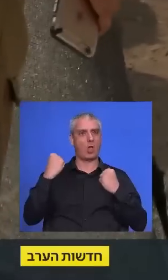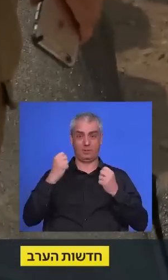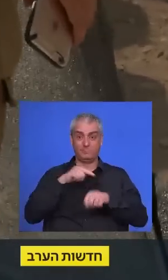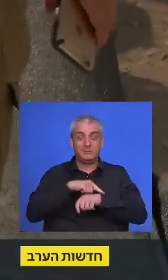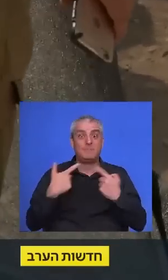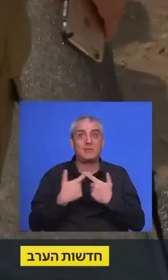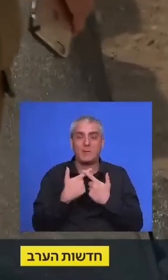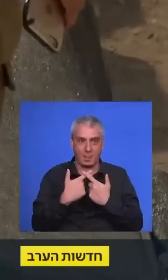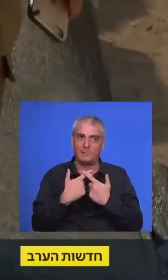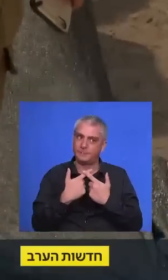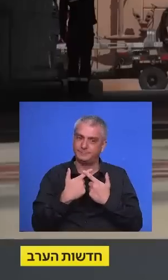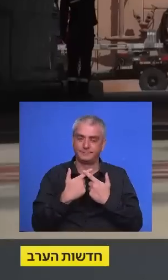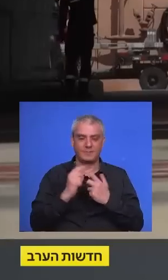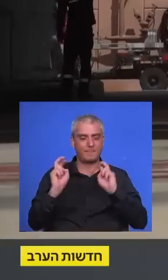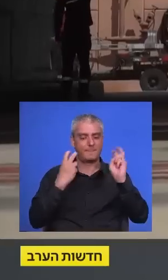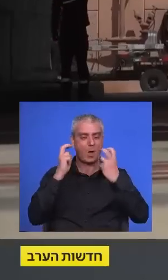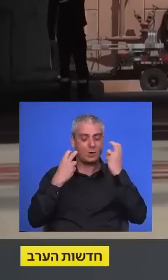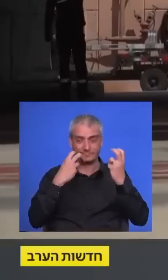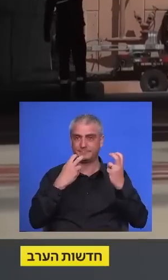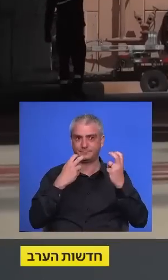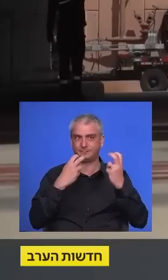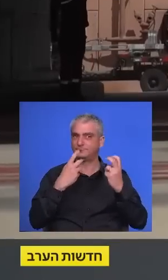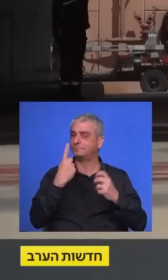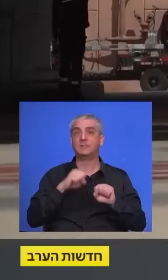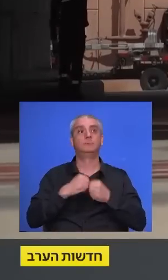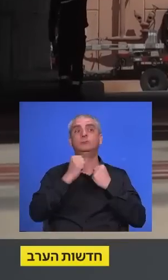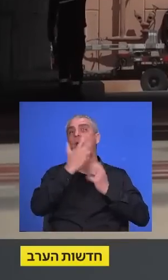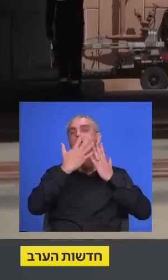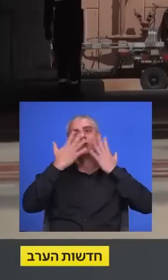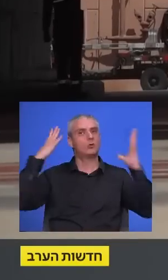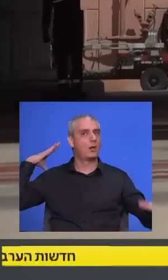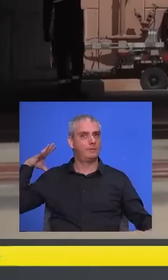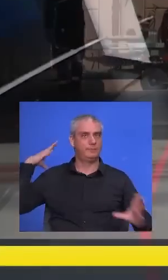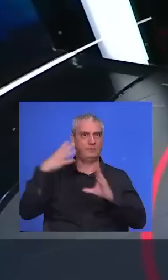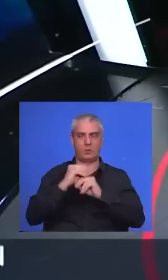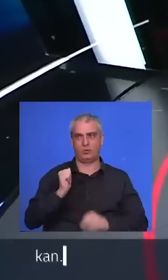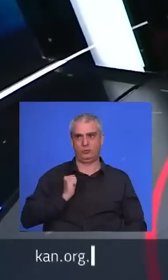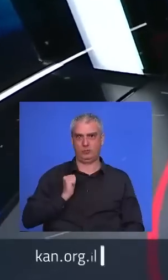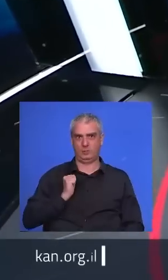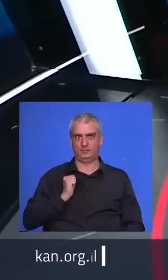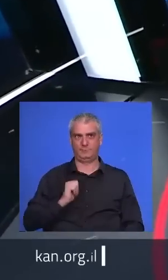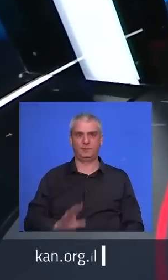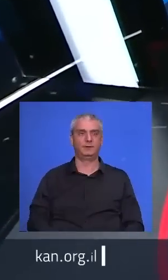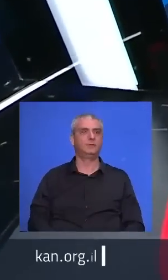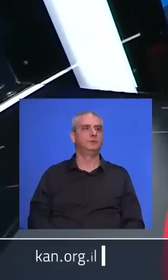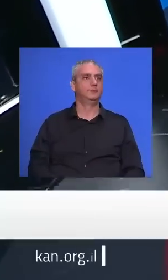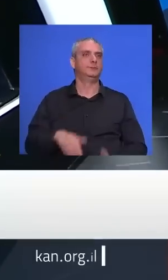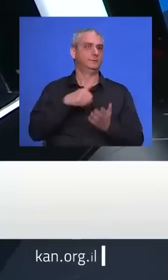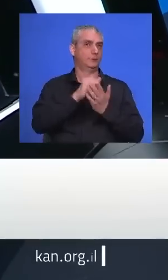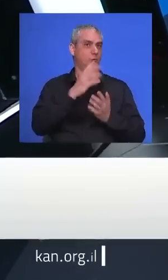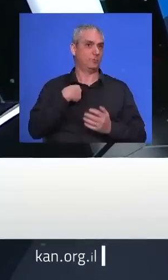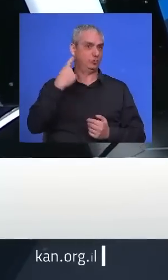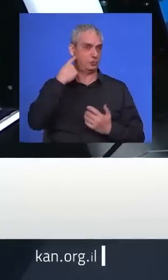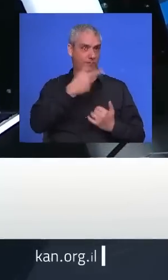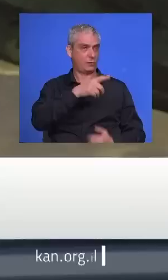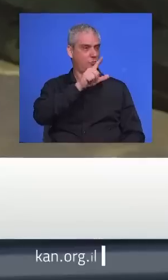מלחמה, מערך המילואים, באחד המשברים הגדולים בתולדותיו. בהמשך לדברים ששמענו, איילה